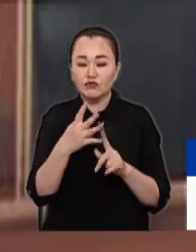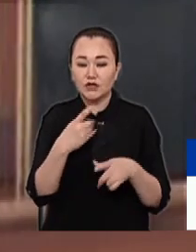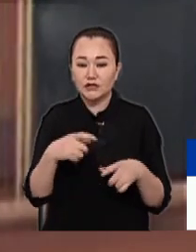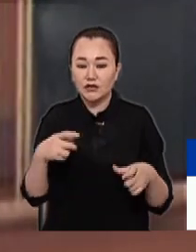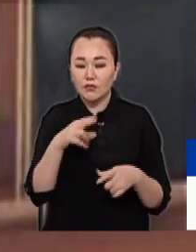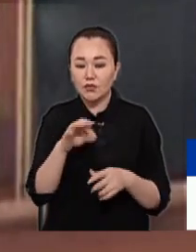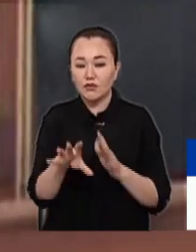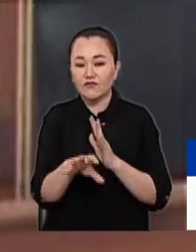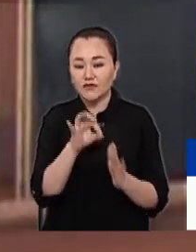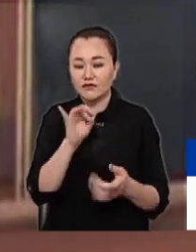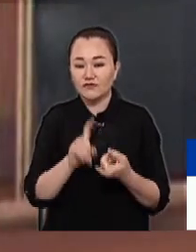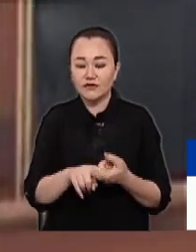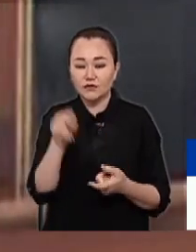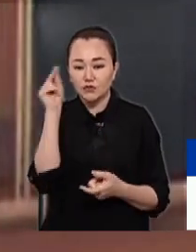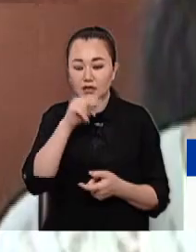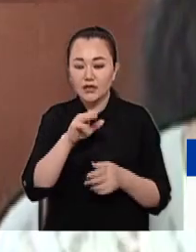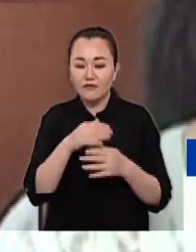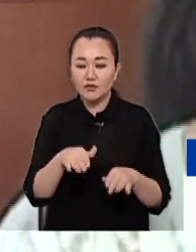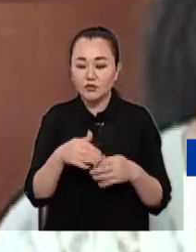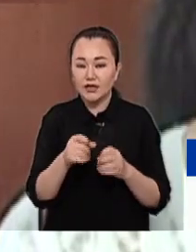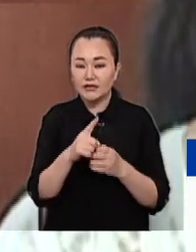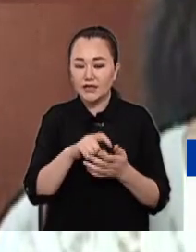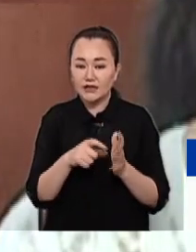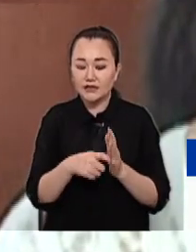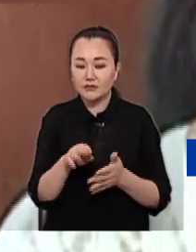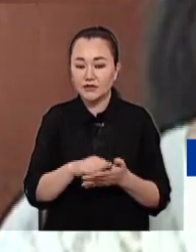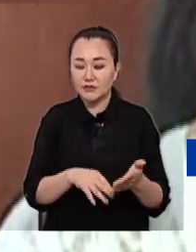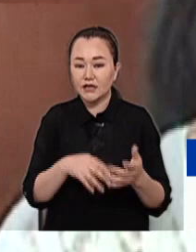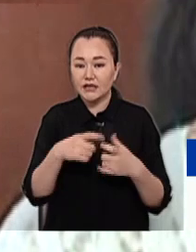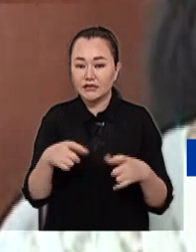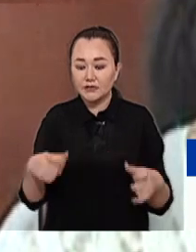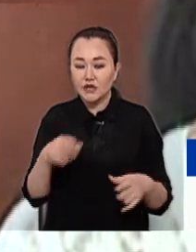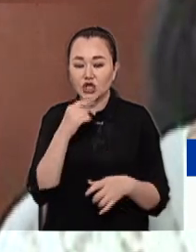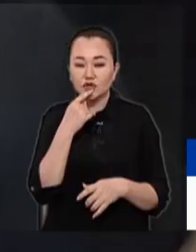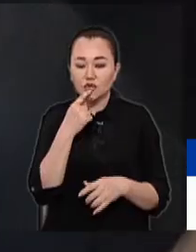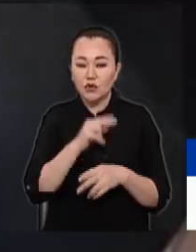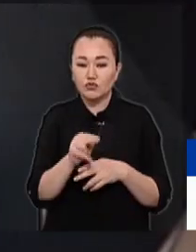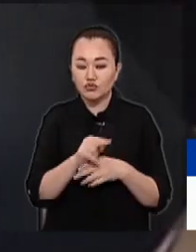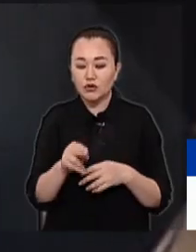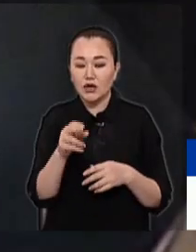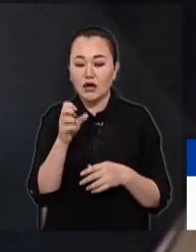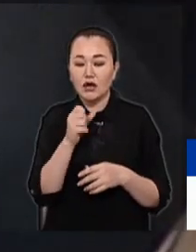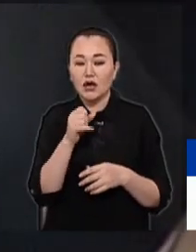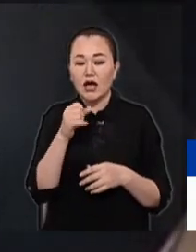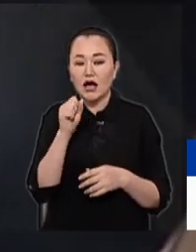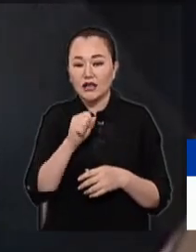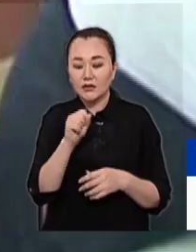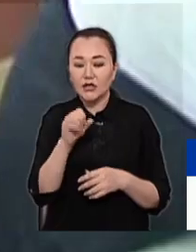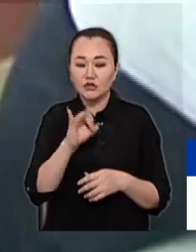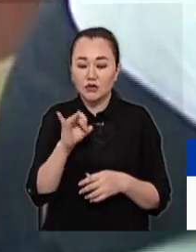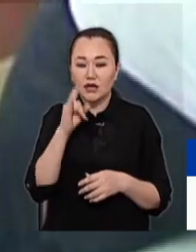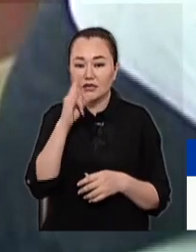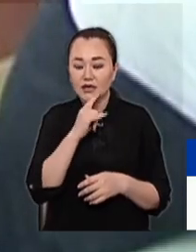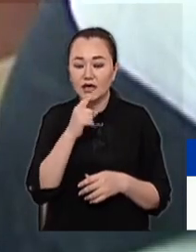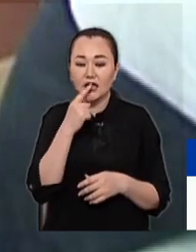по предмету на выбор. Выпускников 11 классов ждут письменные экзамены по языку обучения, алгебре, истории Казахстана,